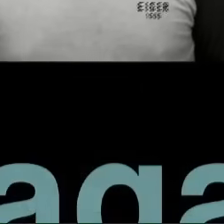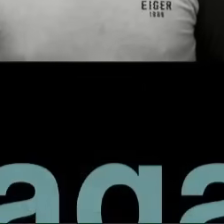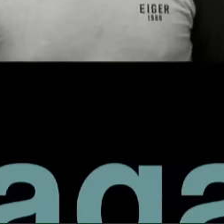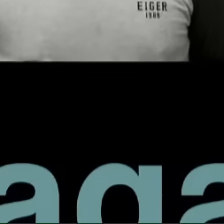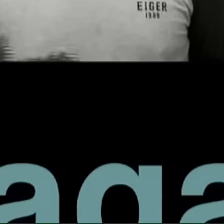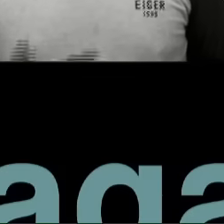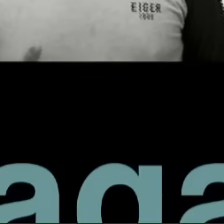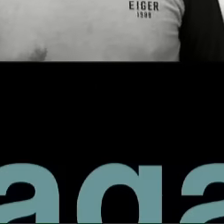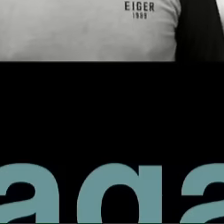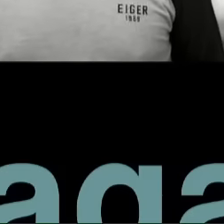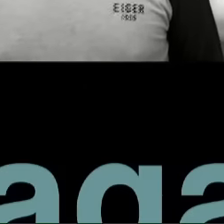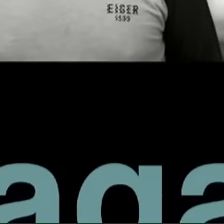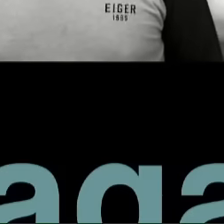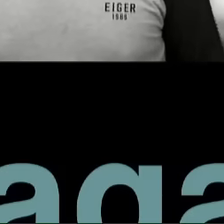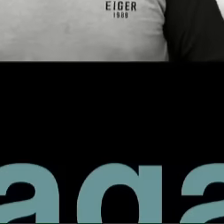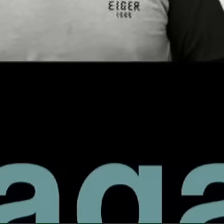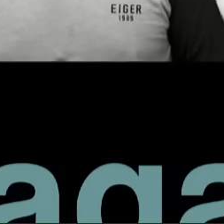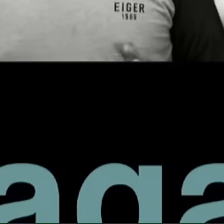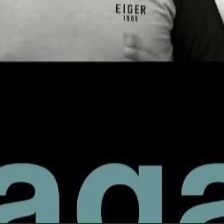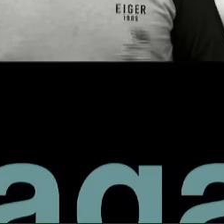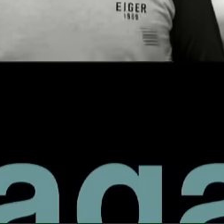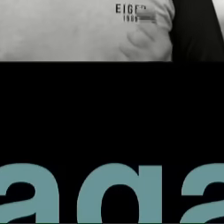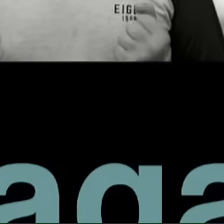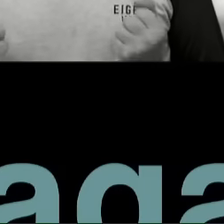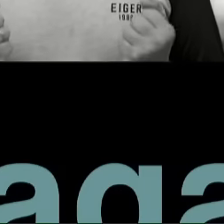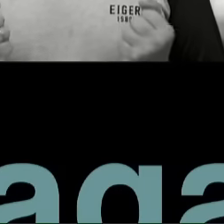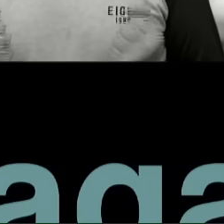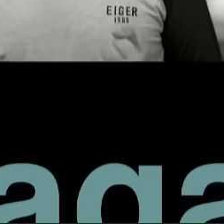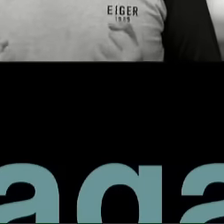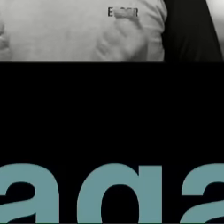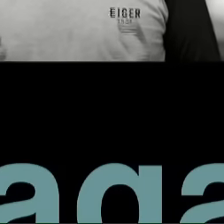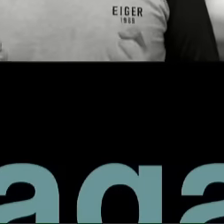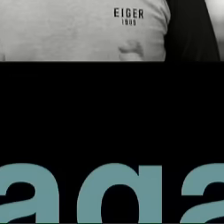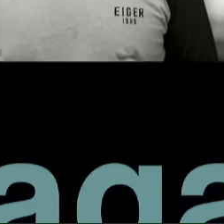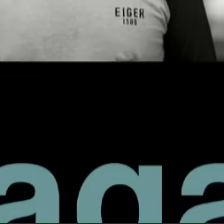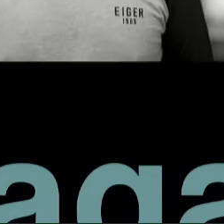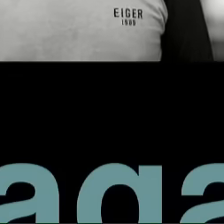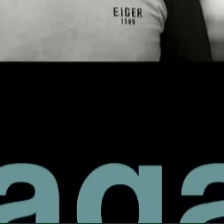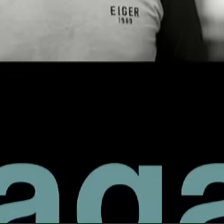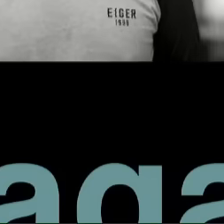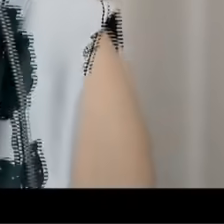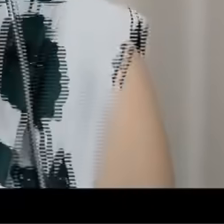Berolahraga, riang gembira, mencegah kita